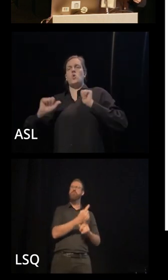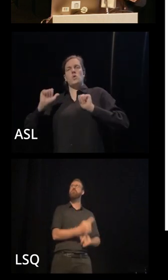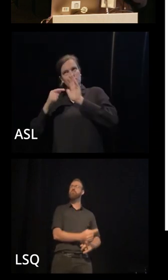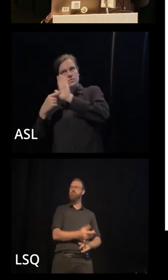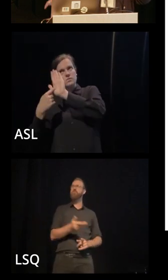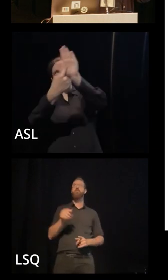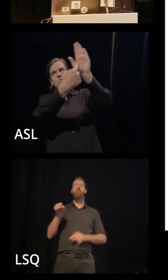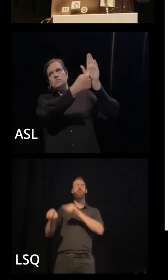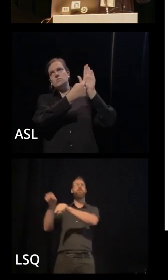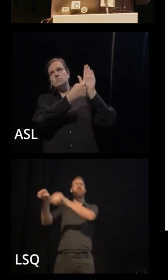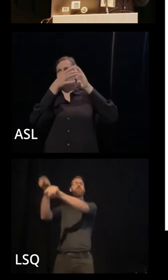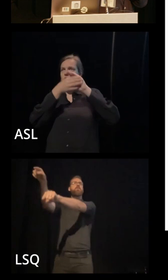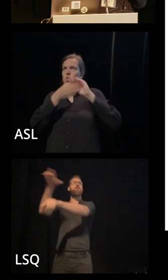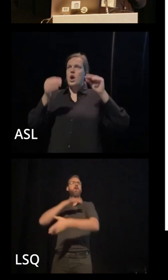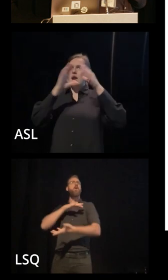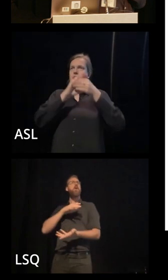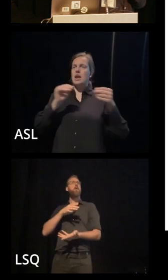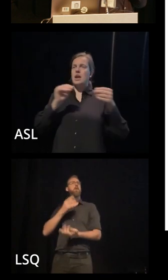En gros,